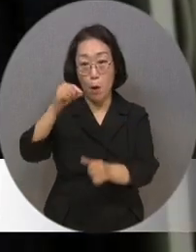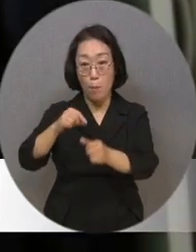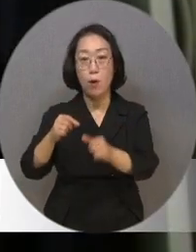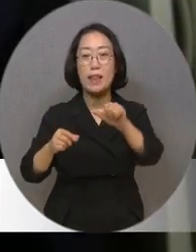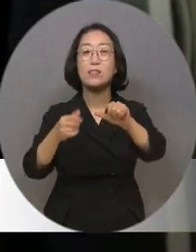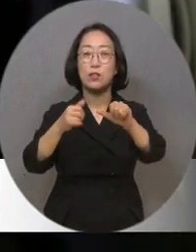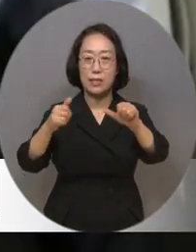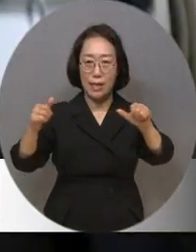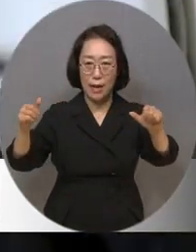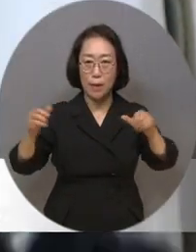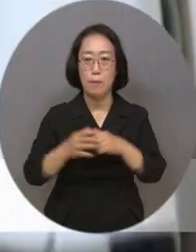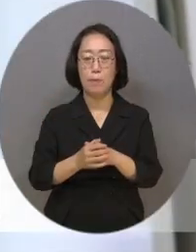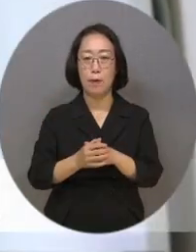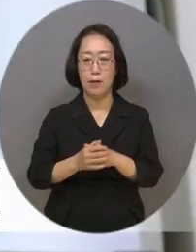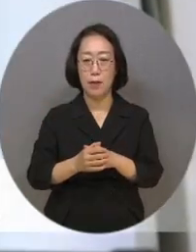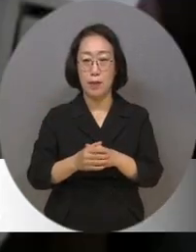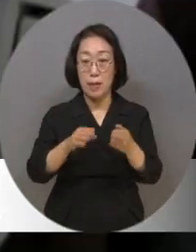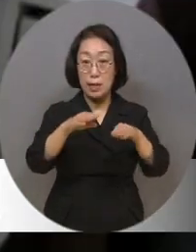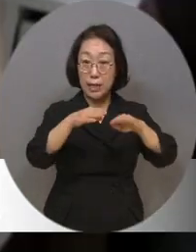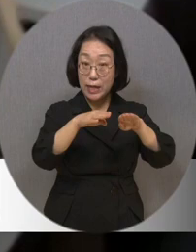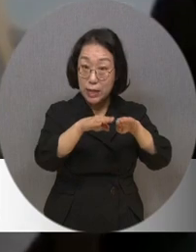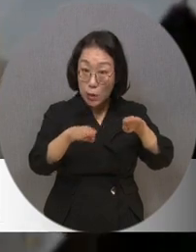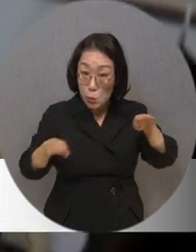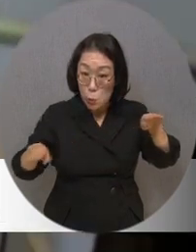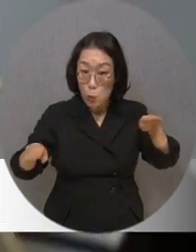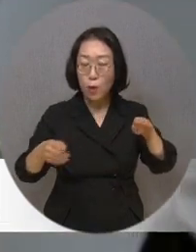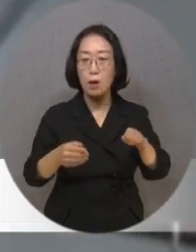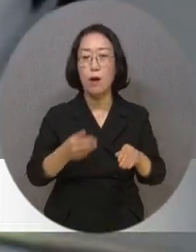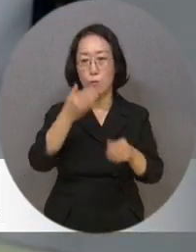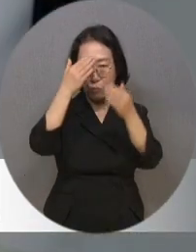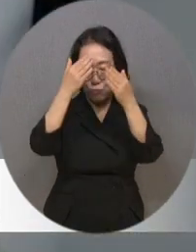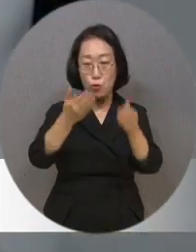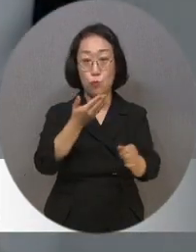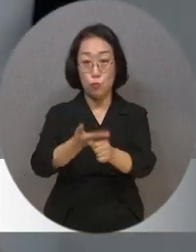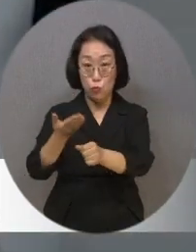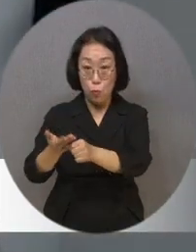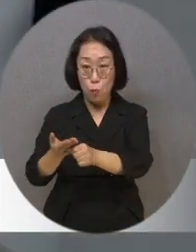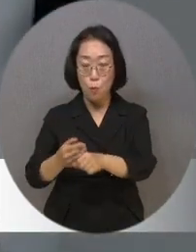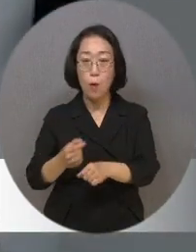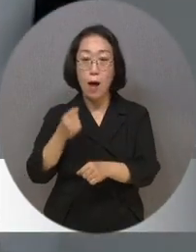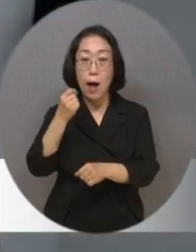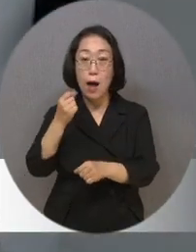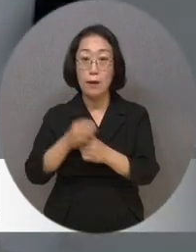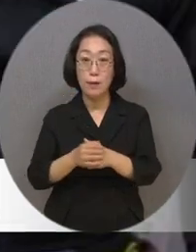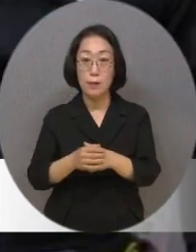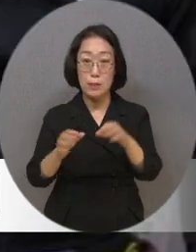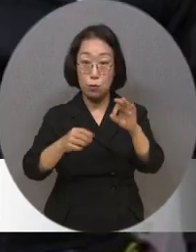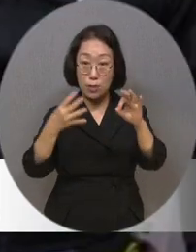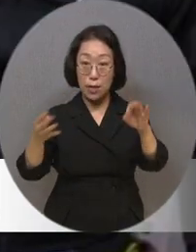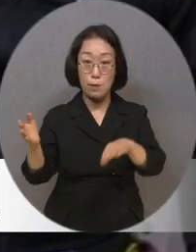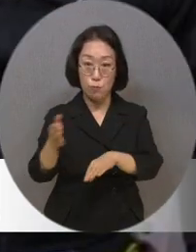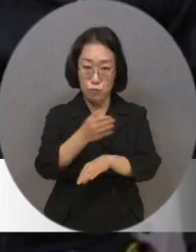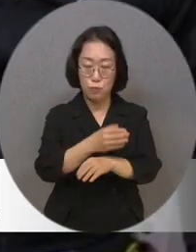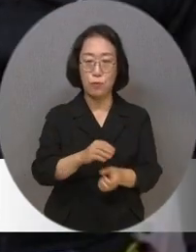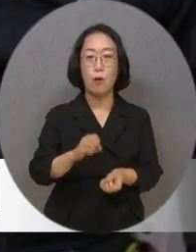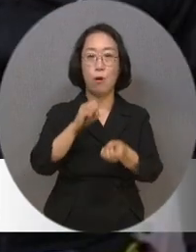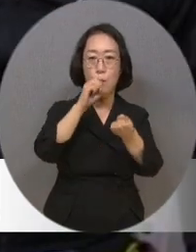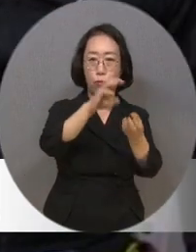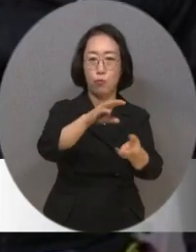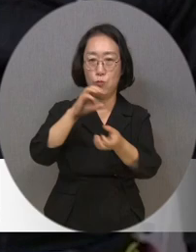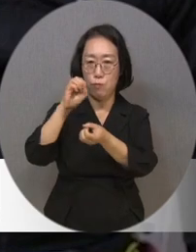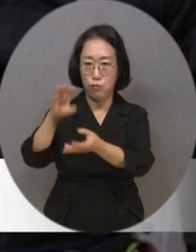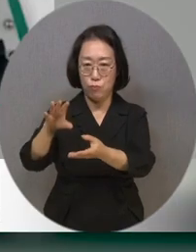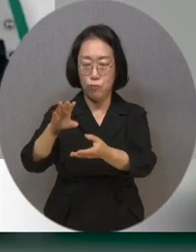장애인이어서 의 단 이동식 경사로를 무상 보급할 예정이며 다음 달 4일부터 순차적으로 발송할